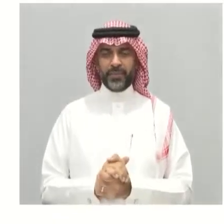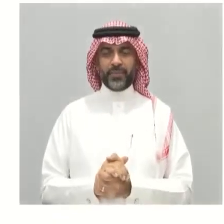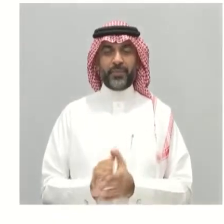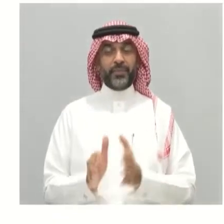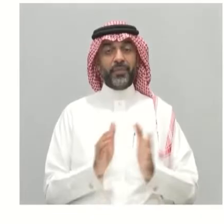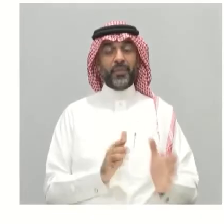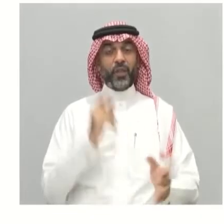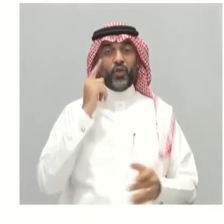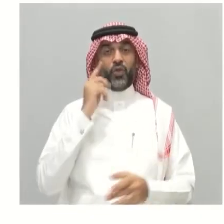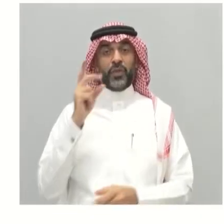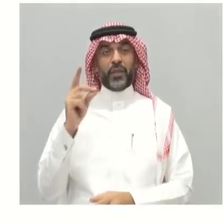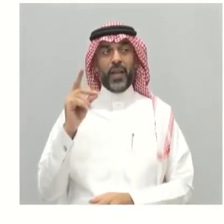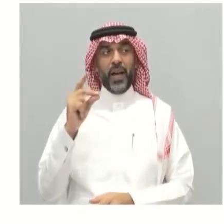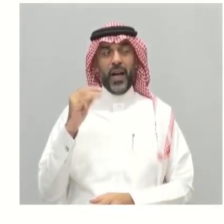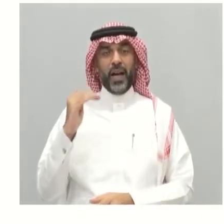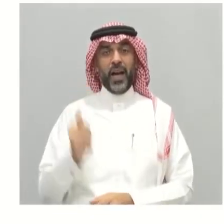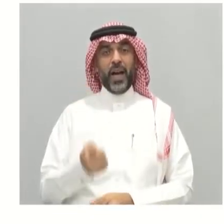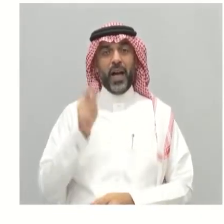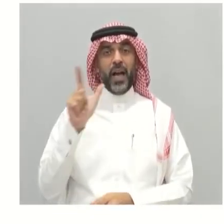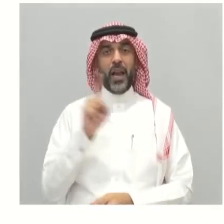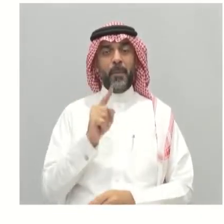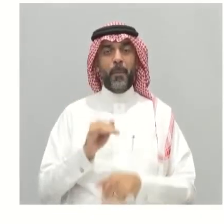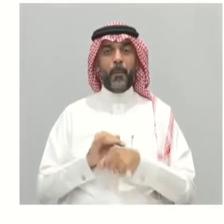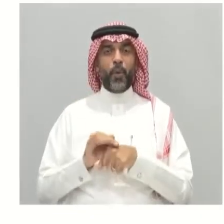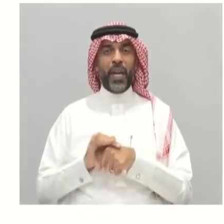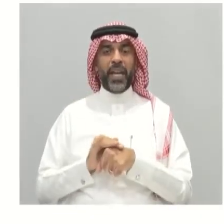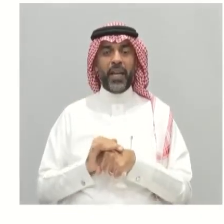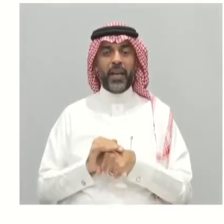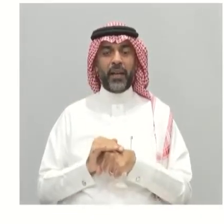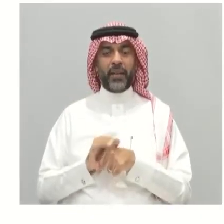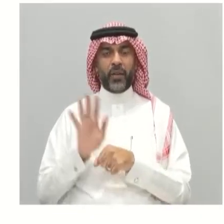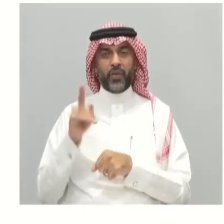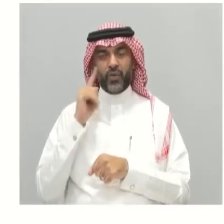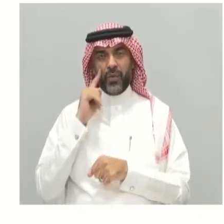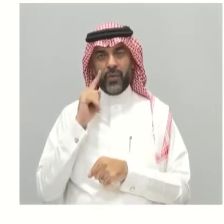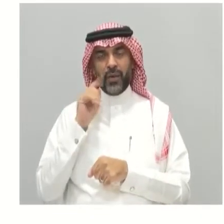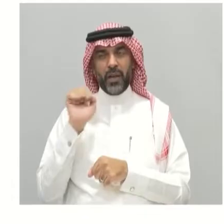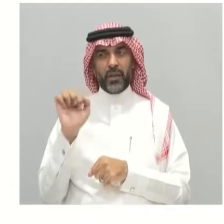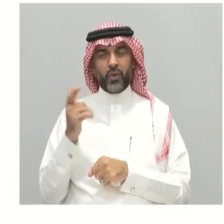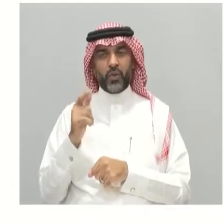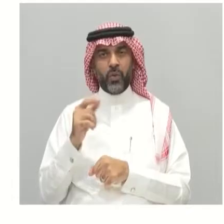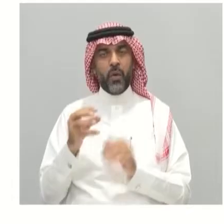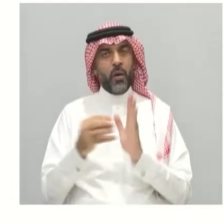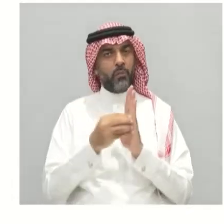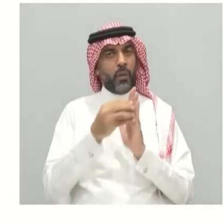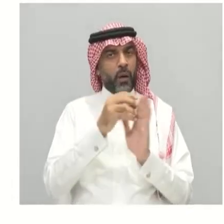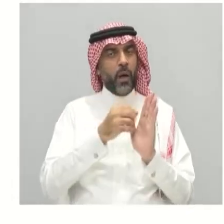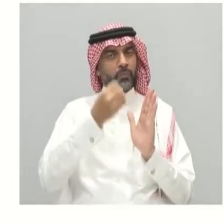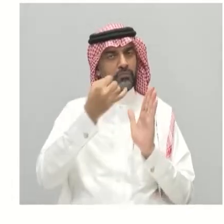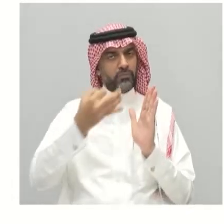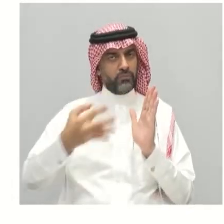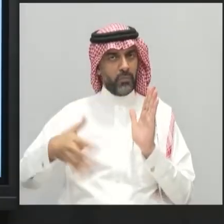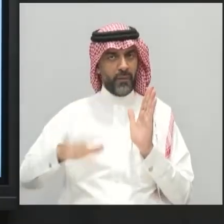ايضا لدينا الطحالب البنيه كما نلاحظ من خصائص الطحال البنيه ان تكون ماذا عديده